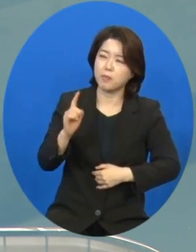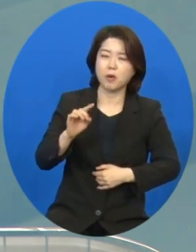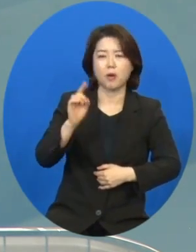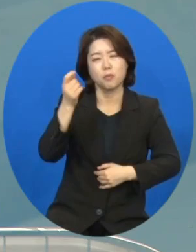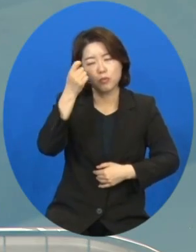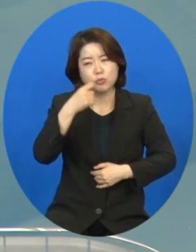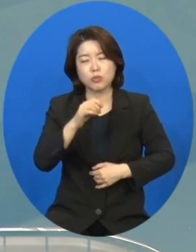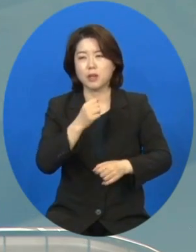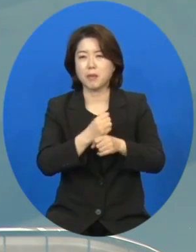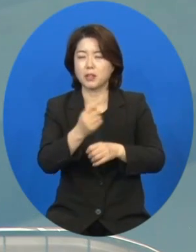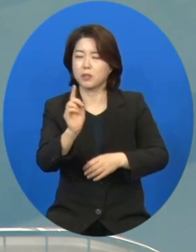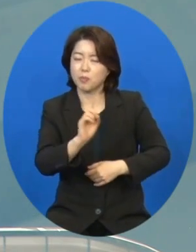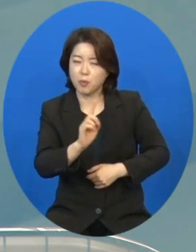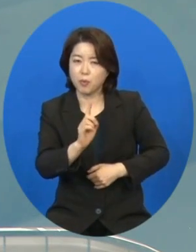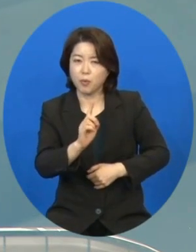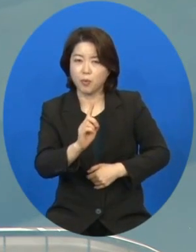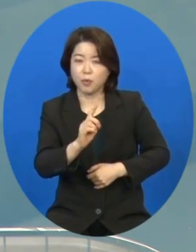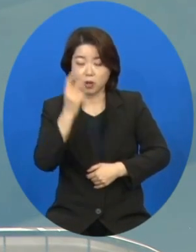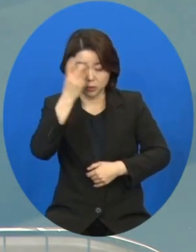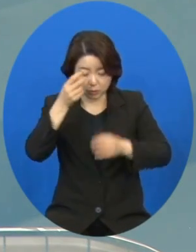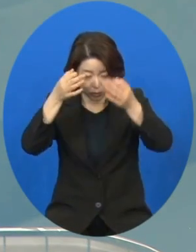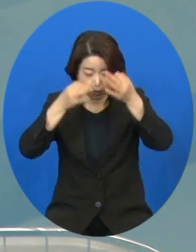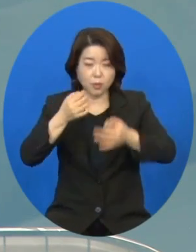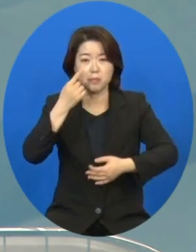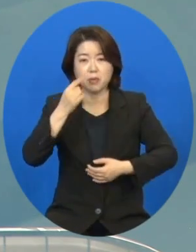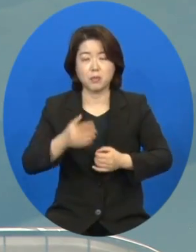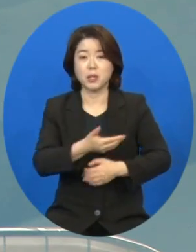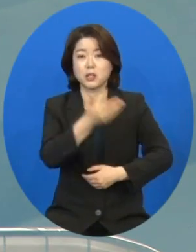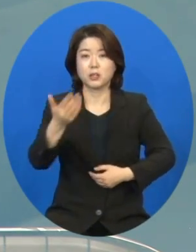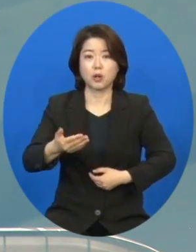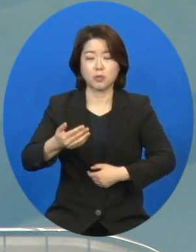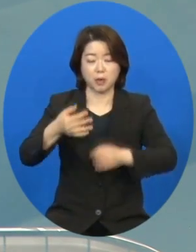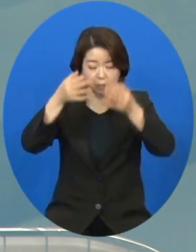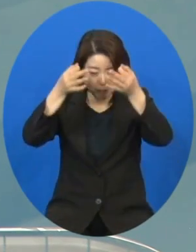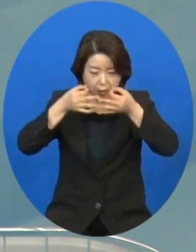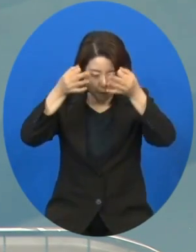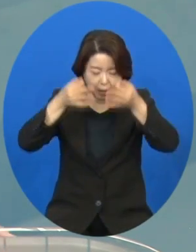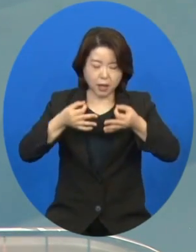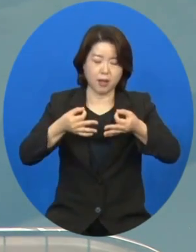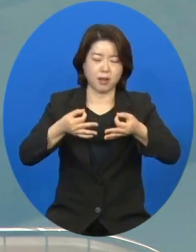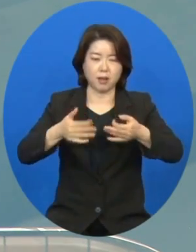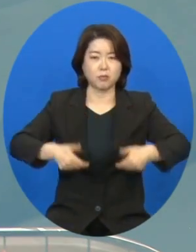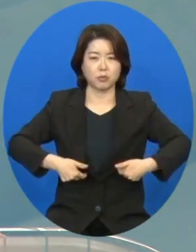울게 했지? 여러분 한번 점검해 봐야 돼요.